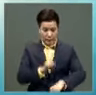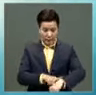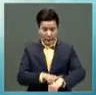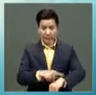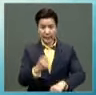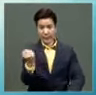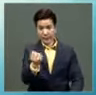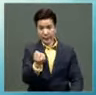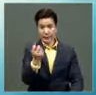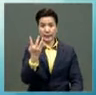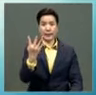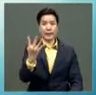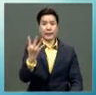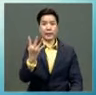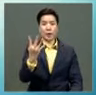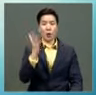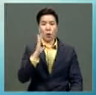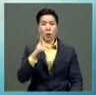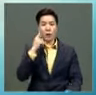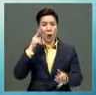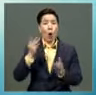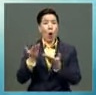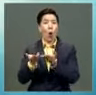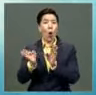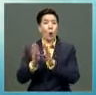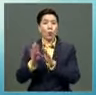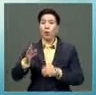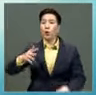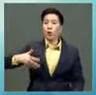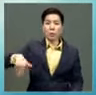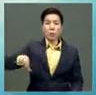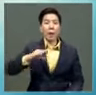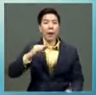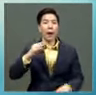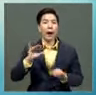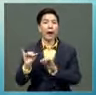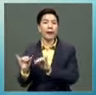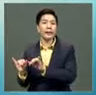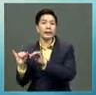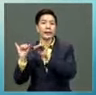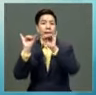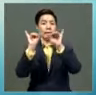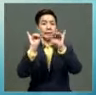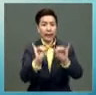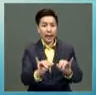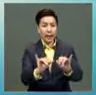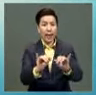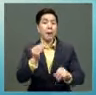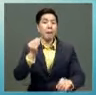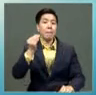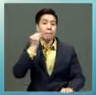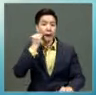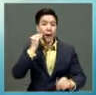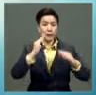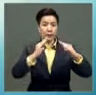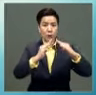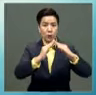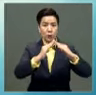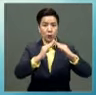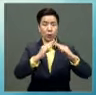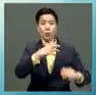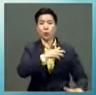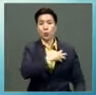4นาฬิกาผู้สัมผัสในครอบครัวทั้งหมดย้ายไปพักบ้านพักสถานทูตซูด